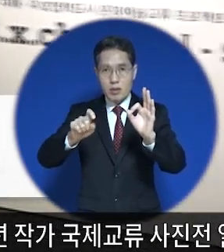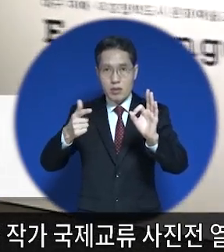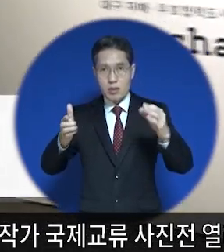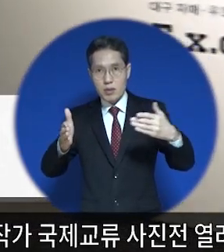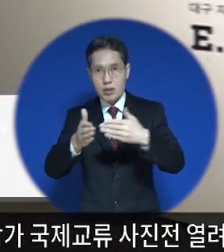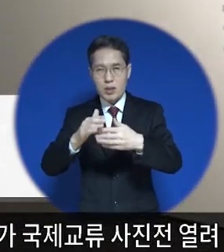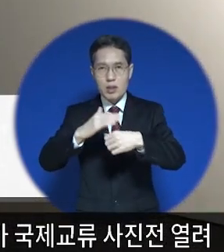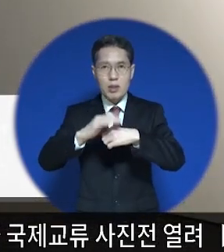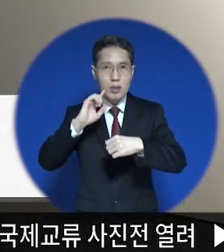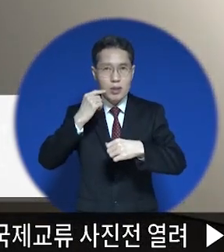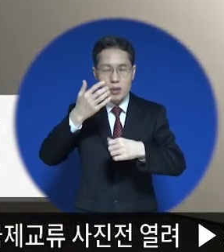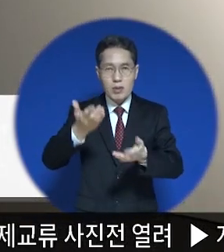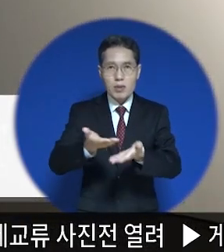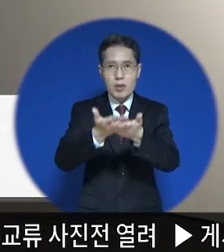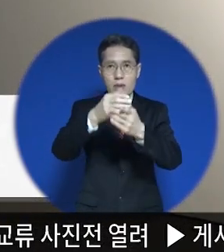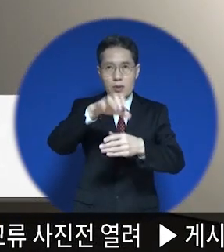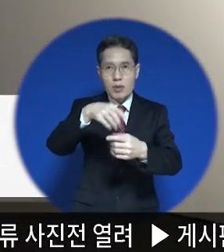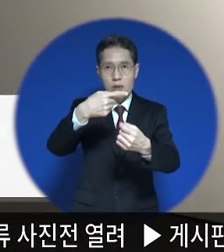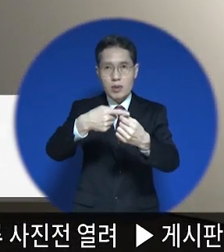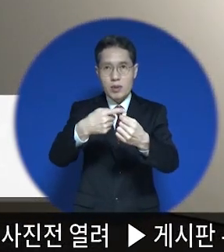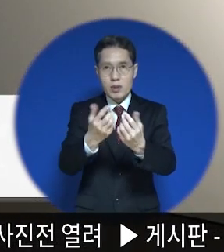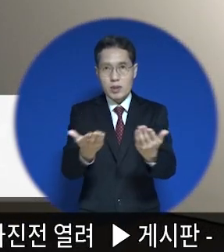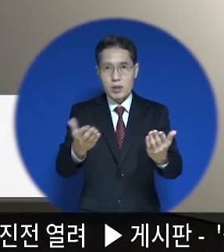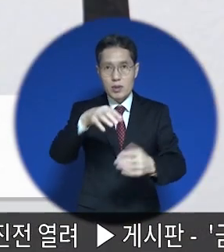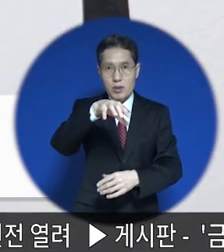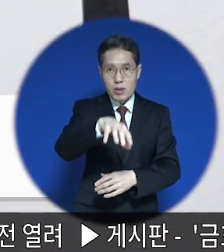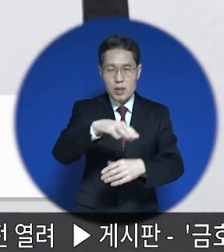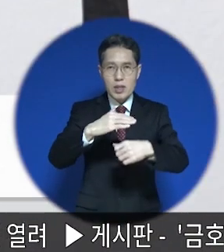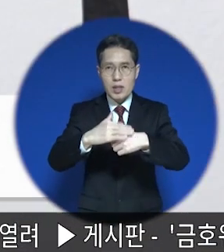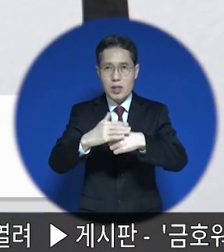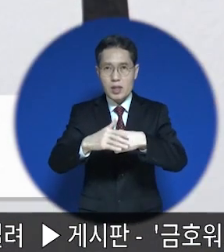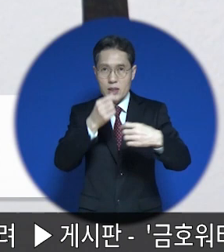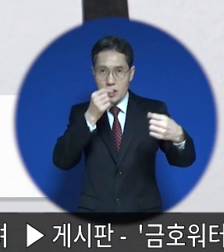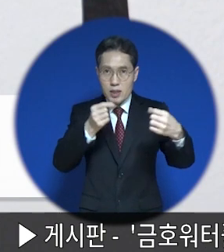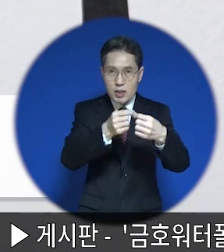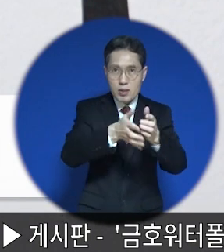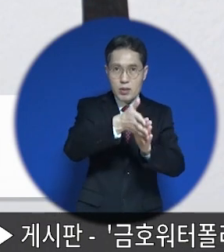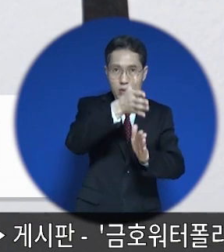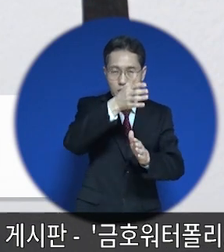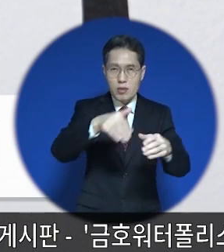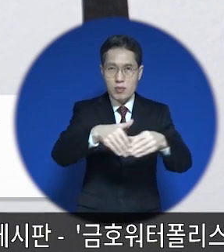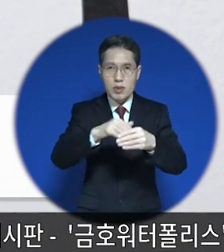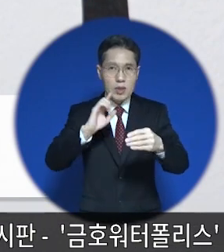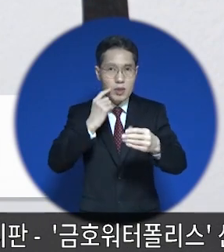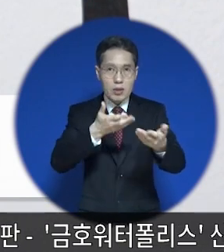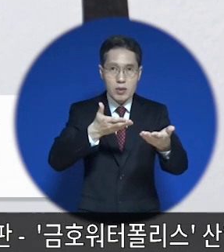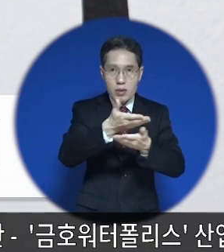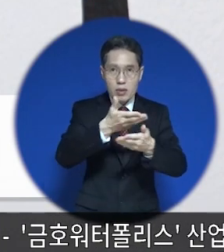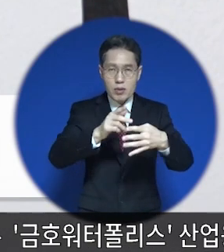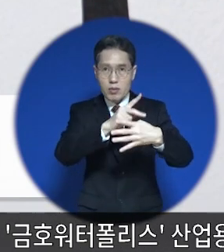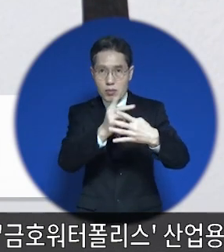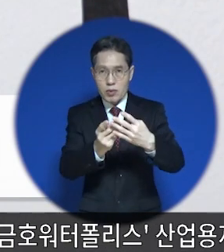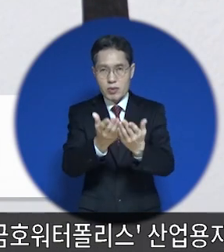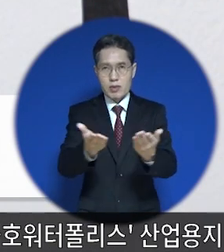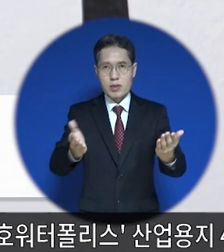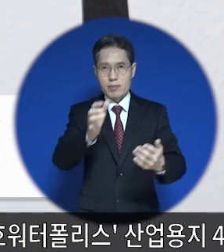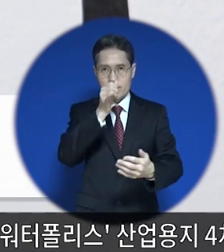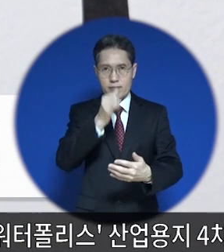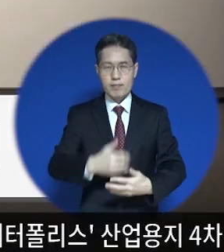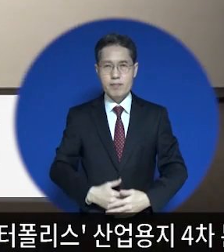16일까지 대구예술발전소 제1전시실에서 대구 자매 우호협력도시 문화예술교류 프로젝트전을